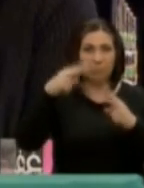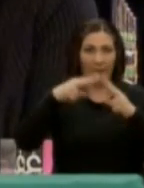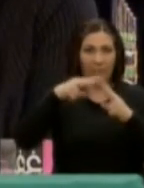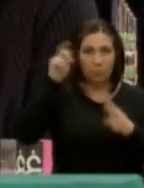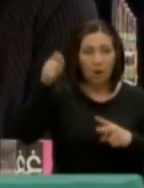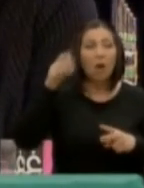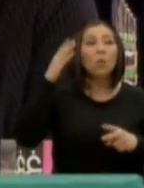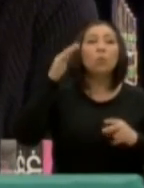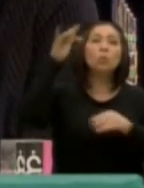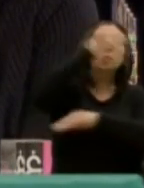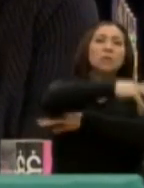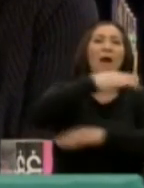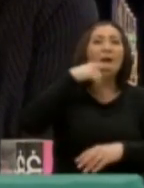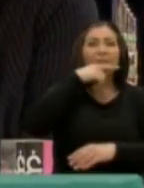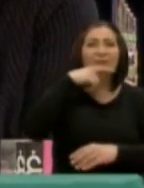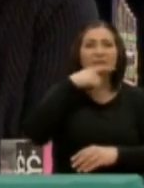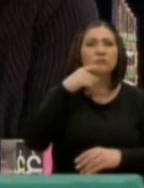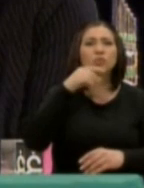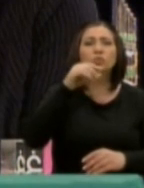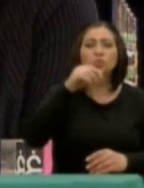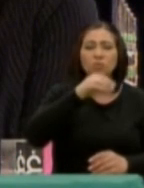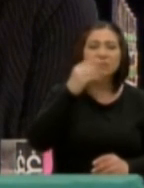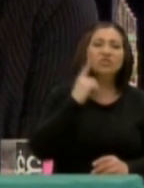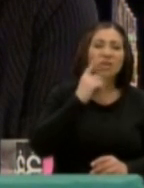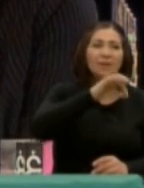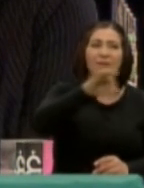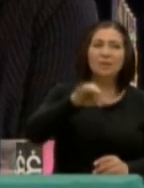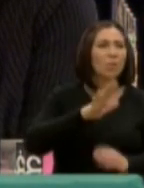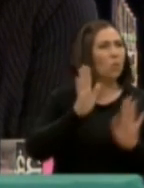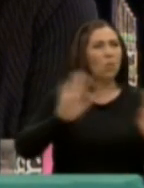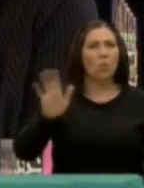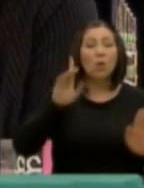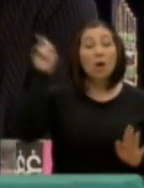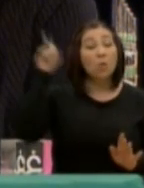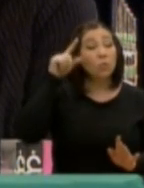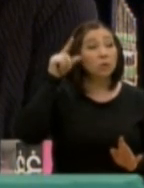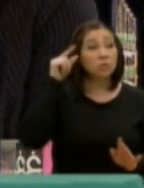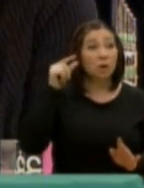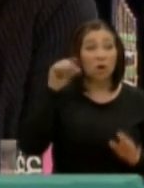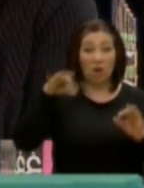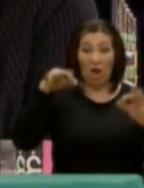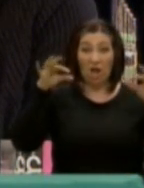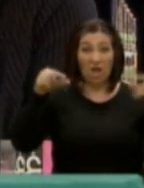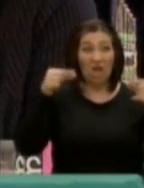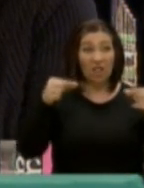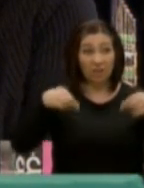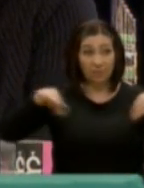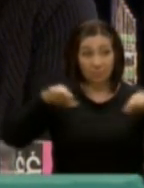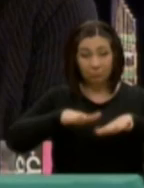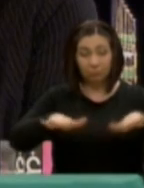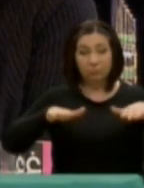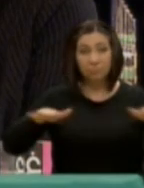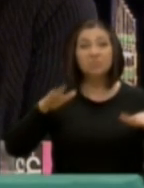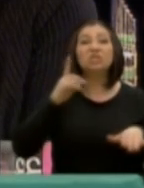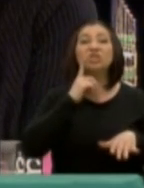da şurupsuz. Var. Mesela Yunanistan'da tam tersine bir baklavasına benzer. Şurubu bol, kalın açarlar. Hmm. Lübnan, Suriye'de